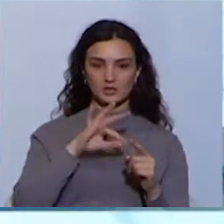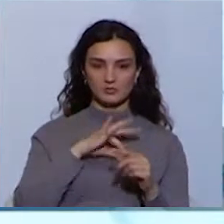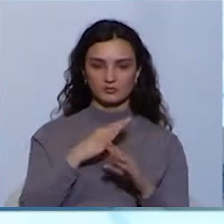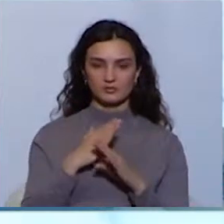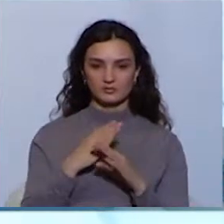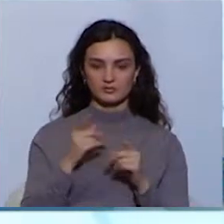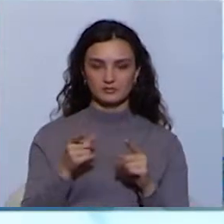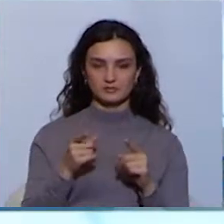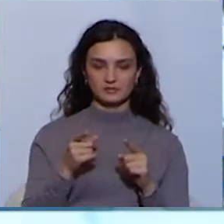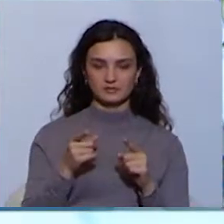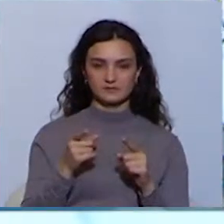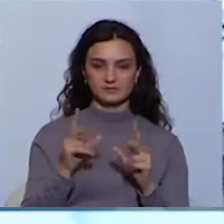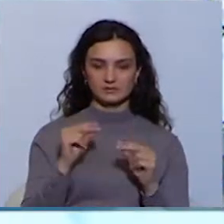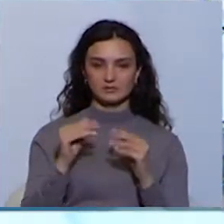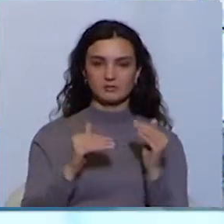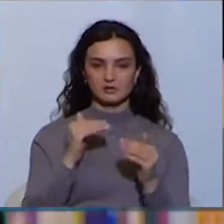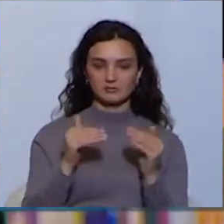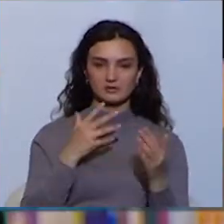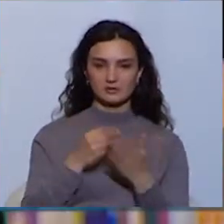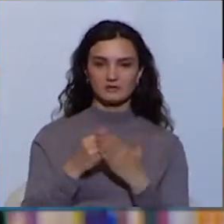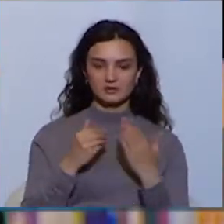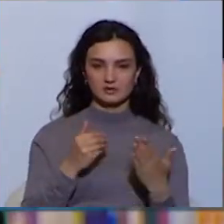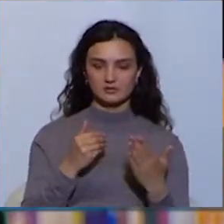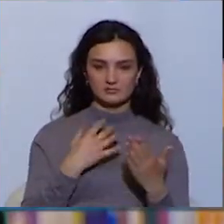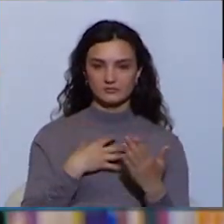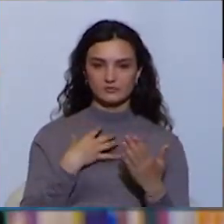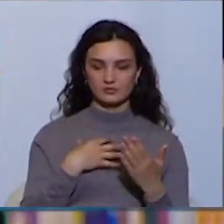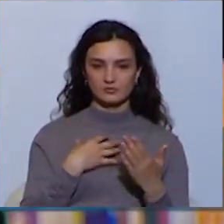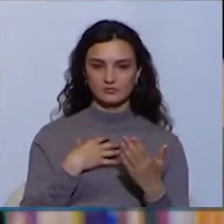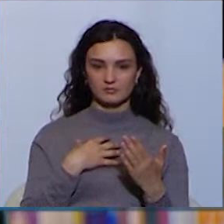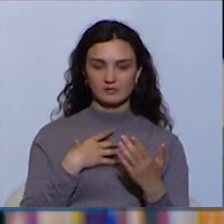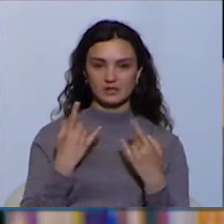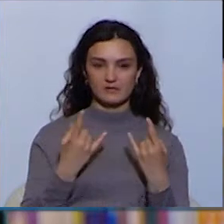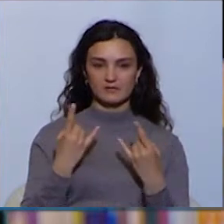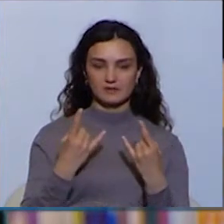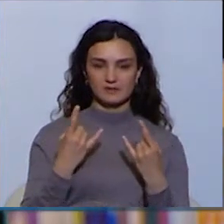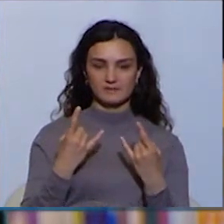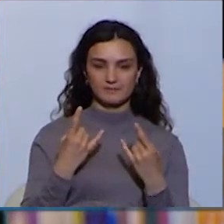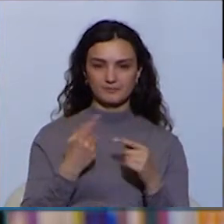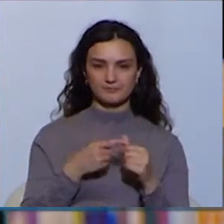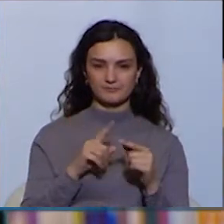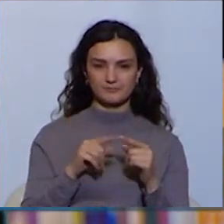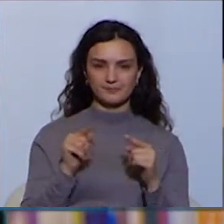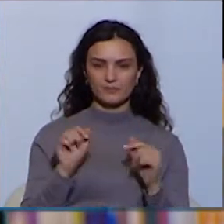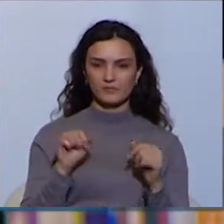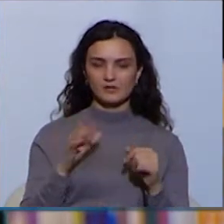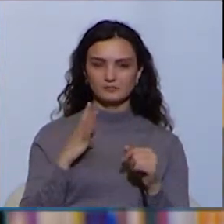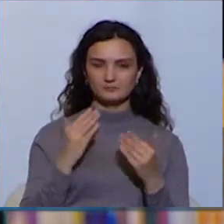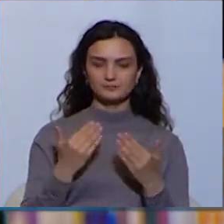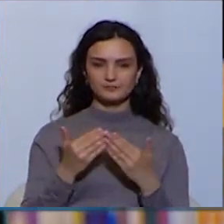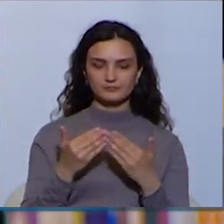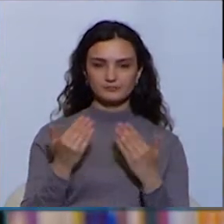იქნა მარკეტინგულად, წარმატებას თავის ატრიბუტები შეძინა ტელევიზია. და ეს ატრიბუტები შეიძლება იყოს